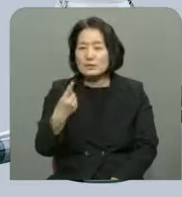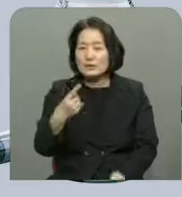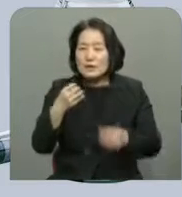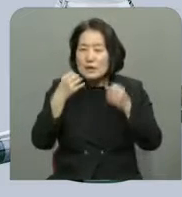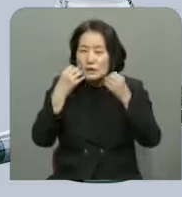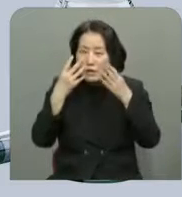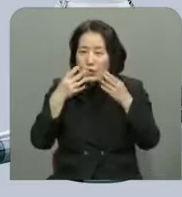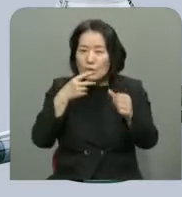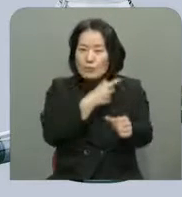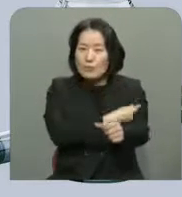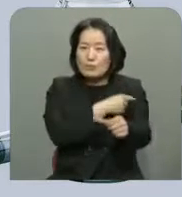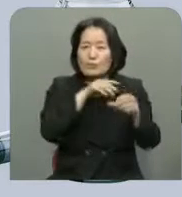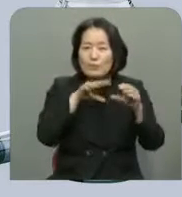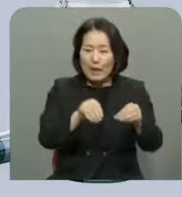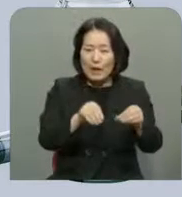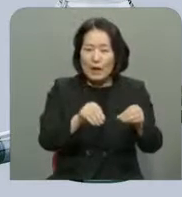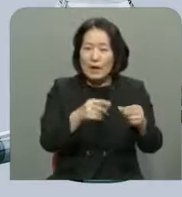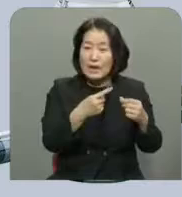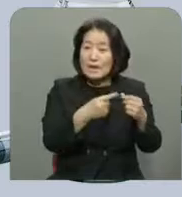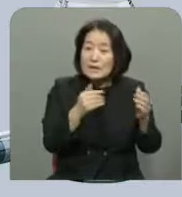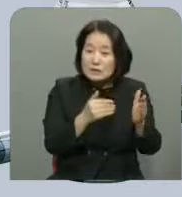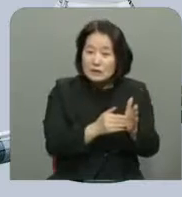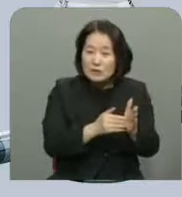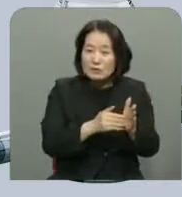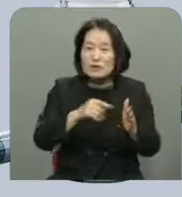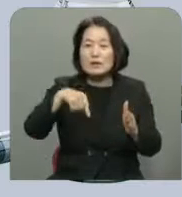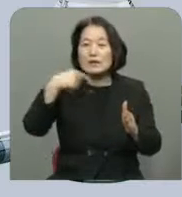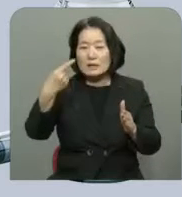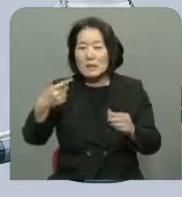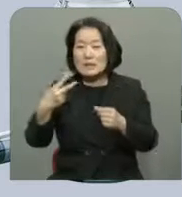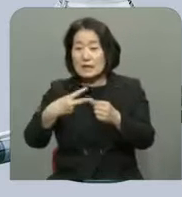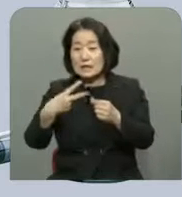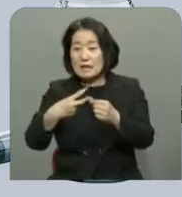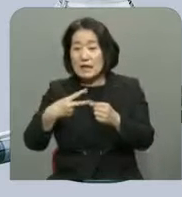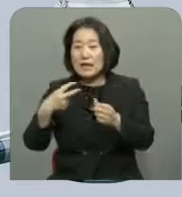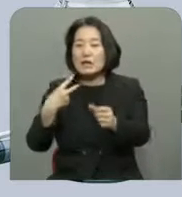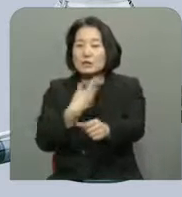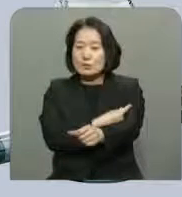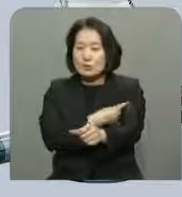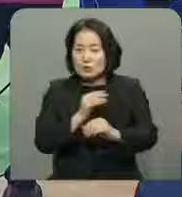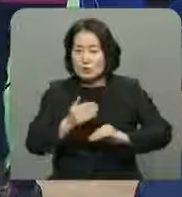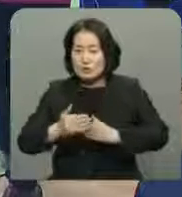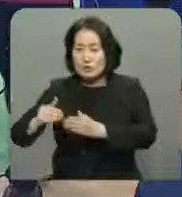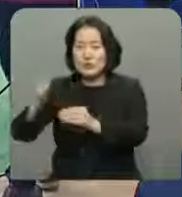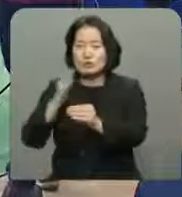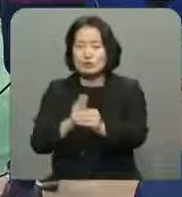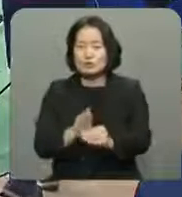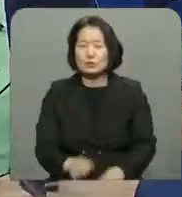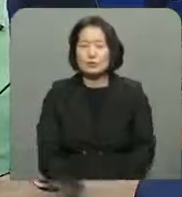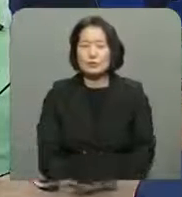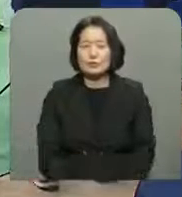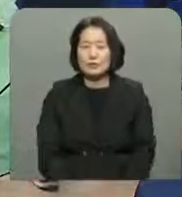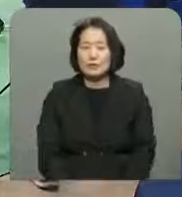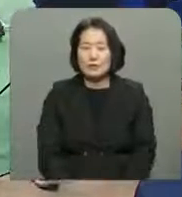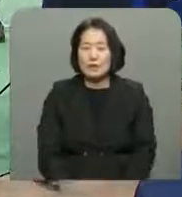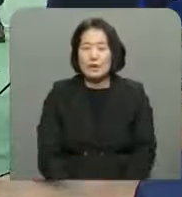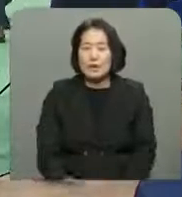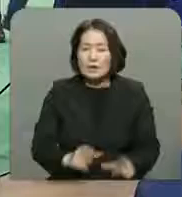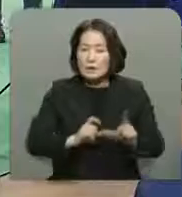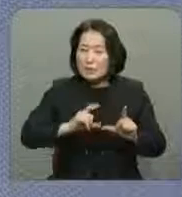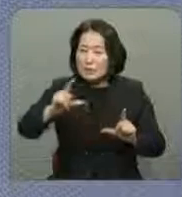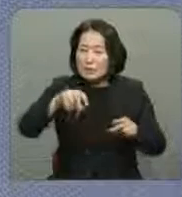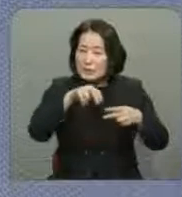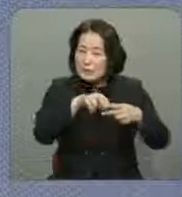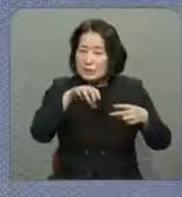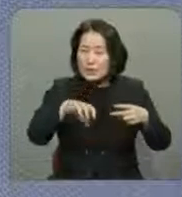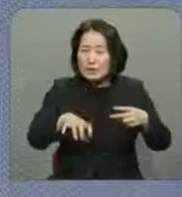접종은 중단하고 1차 접종을 마친 사람들에 대해서 2차 접종만 진행하고 있습니다. 상당수 접종센터에서